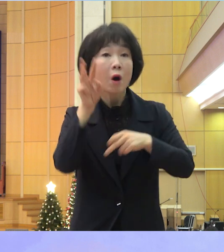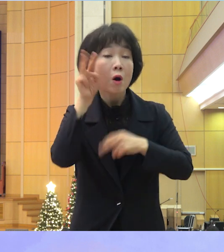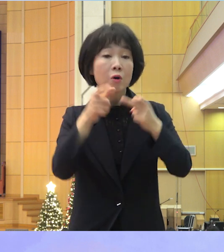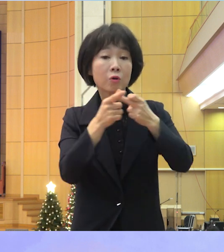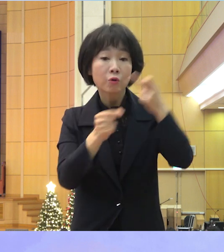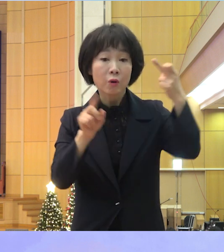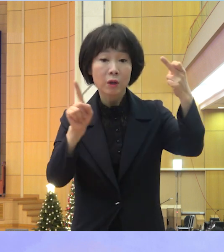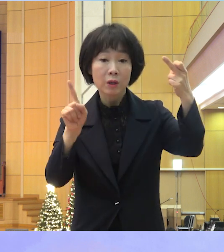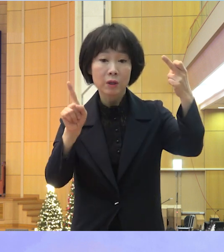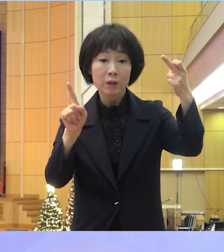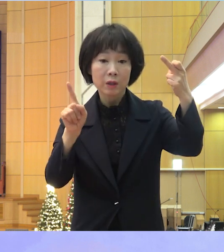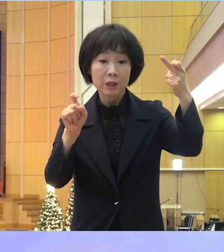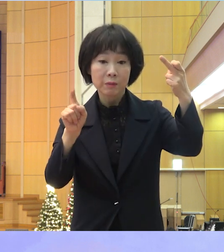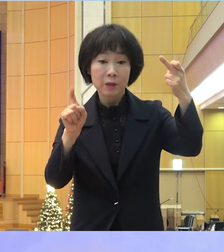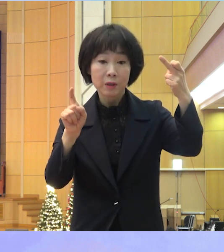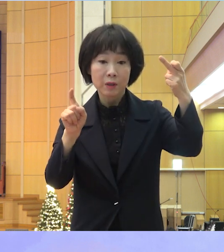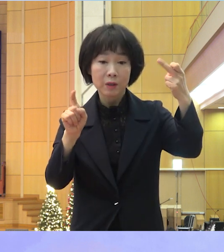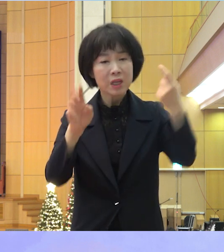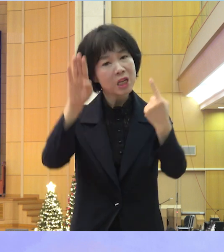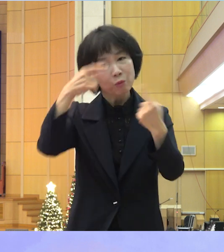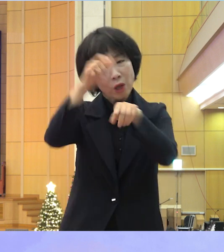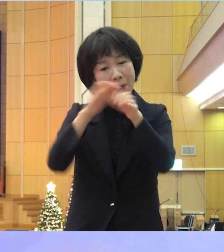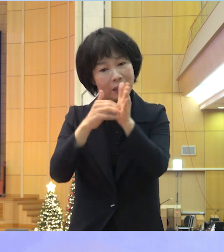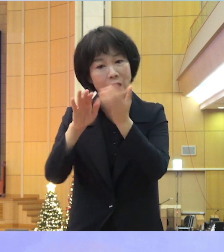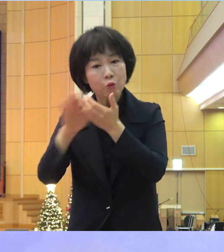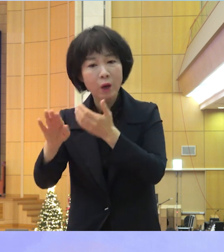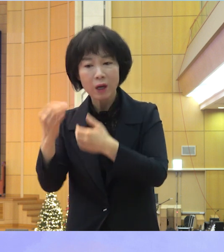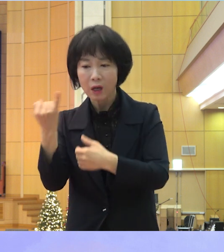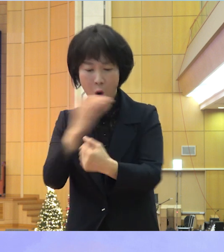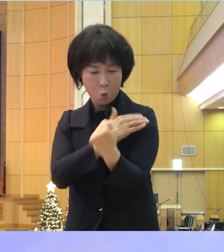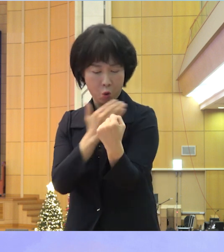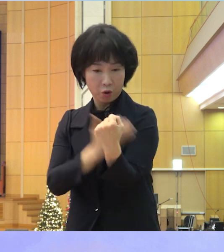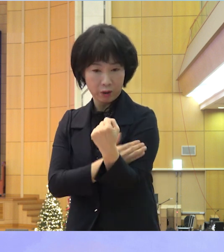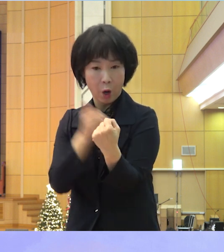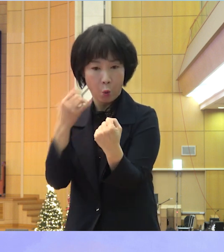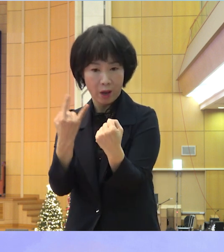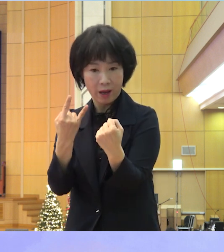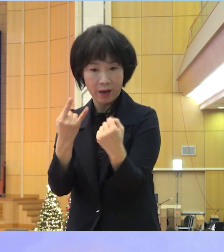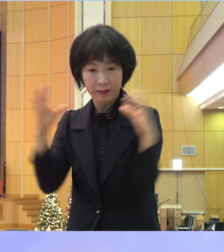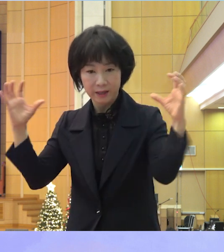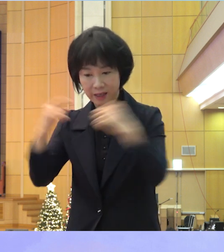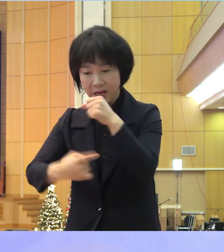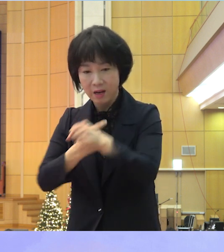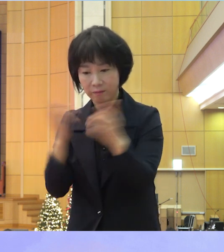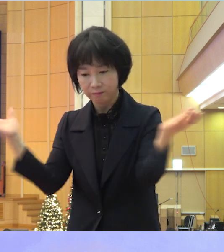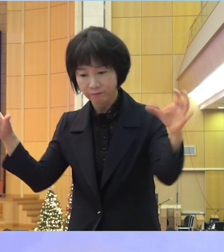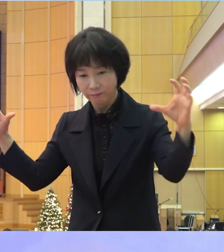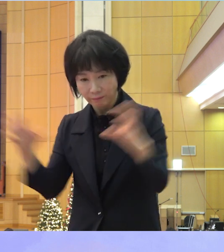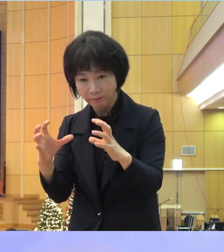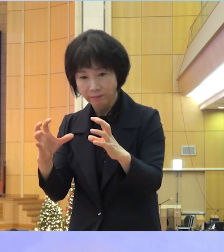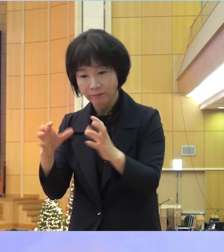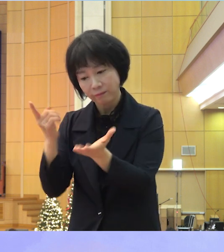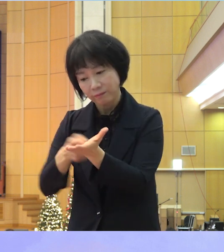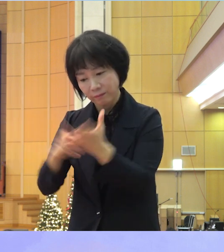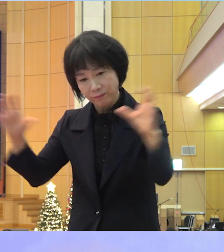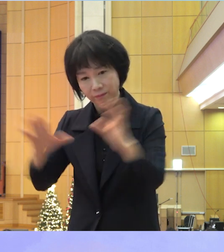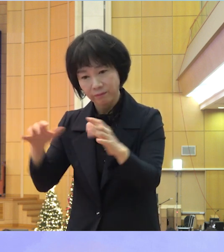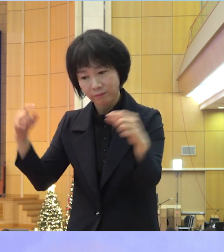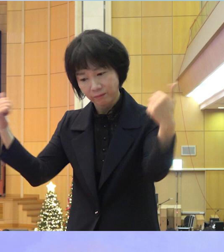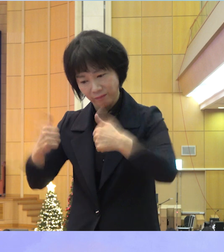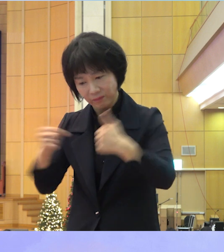날 일부 예배 후에 권사회 정기 총회가 예루살렘